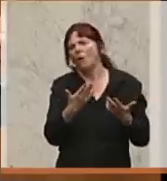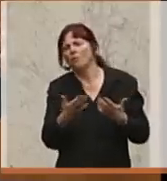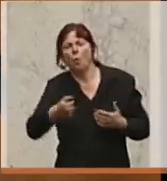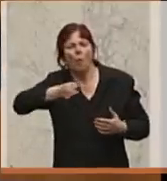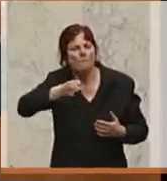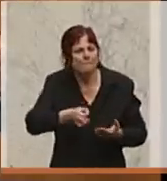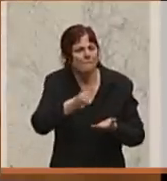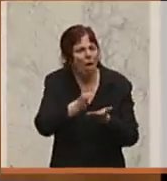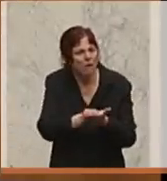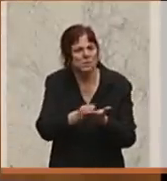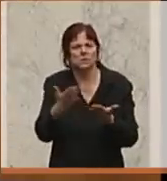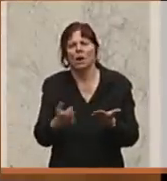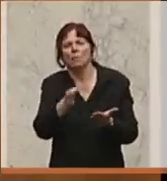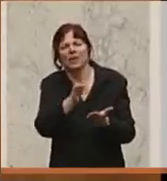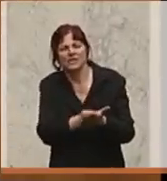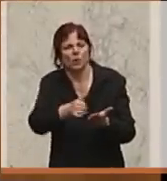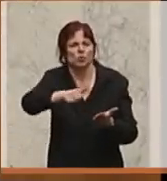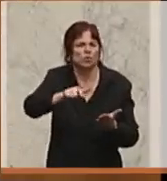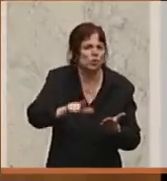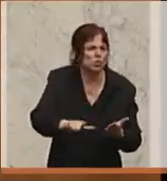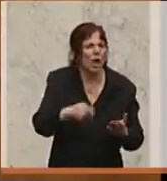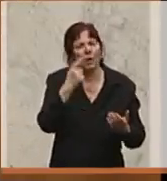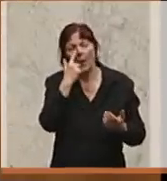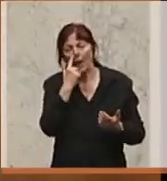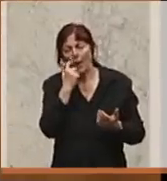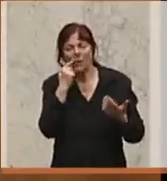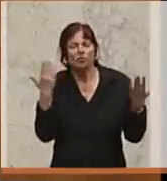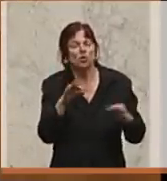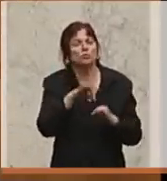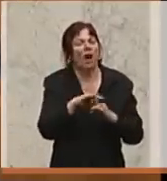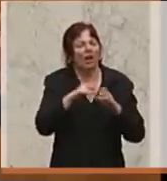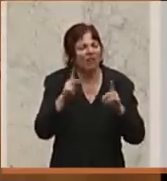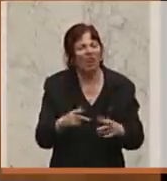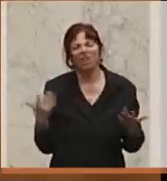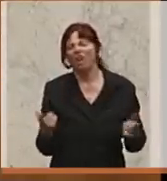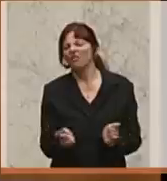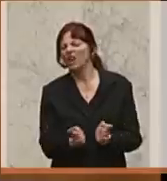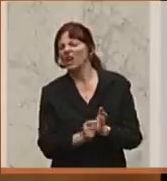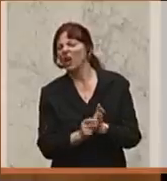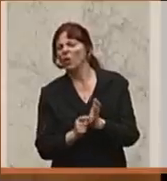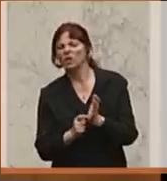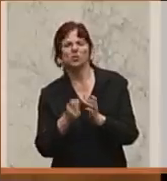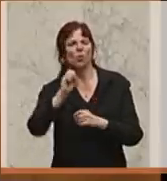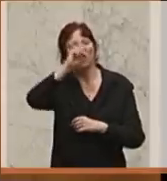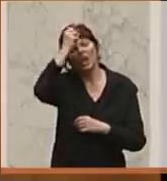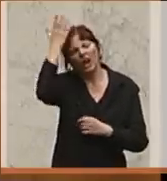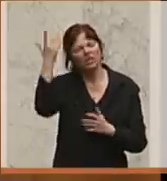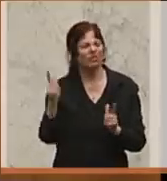ist, wo ein Platzierungszuschlag eingespart werden konnte, welche Konditionen bei Kreativleistungen und so weiter